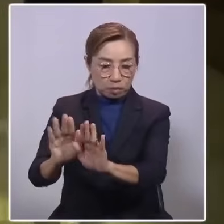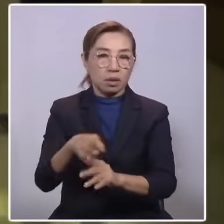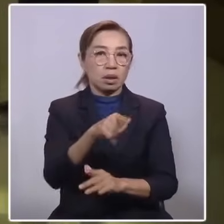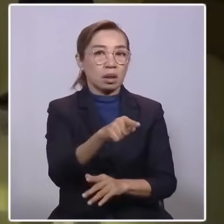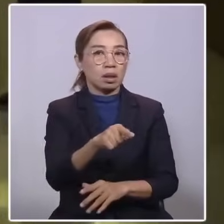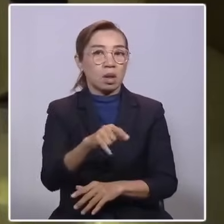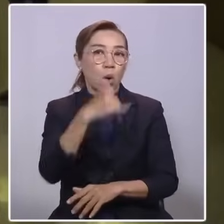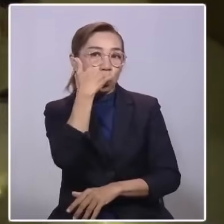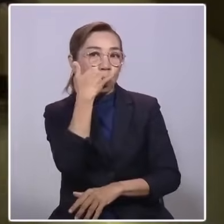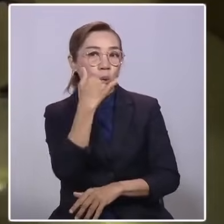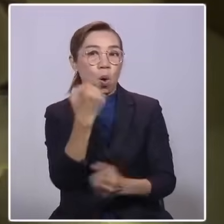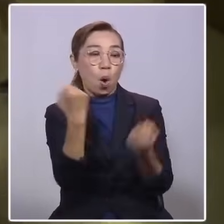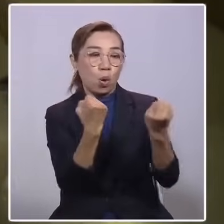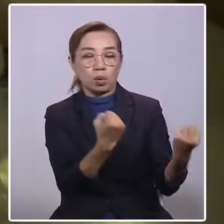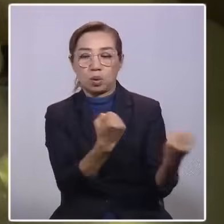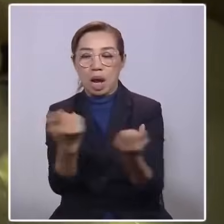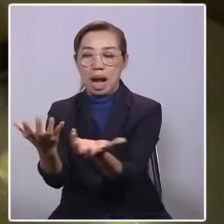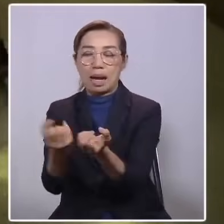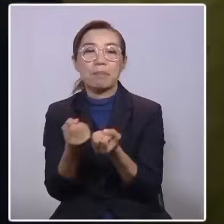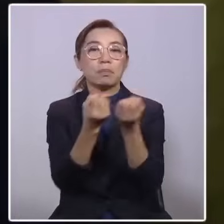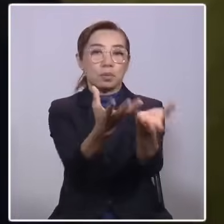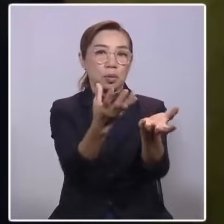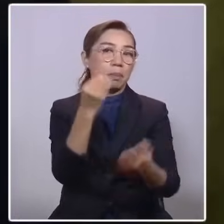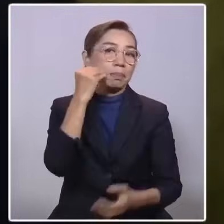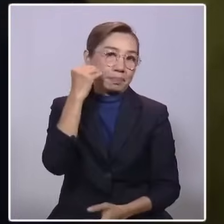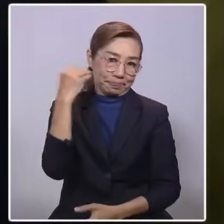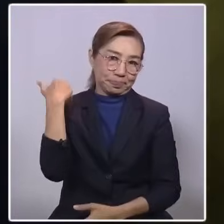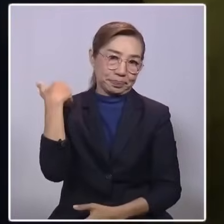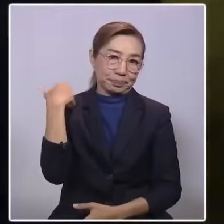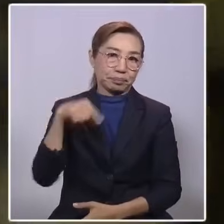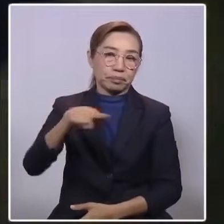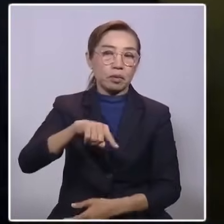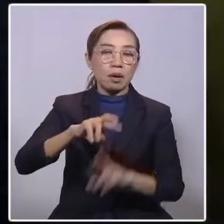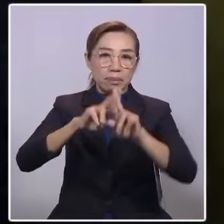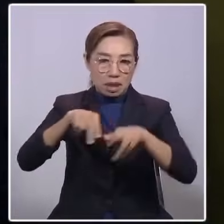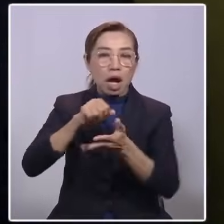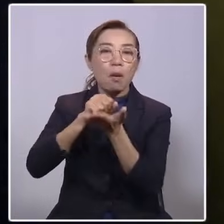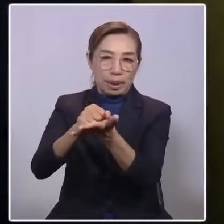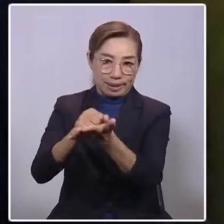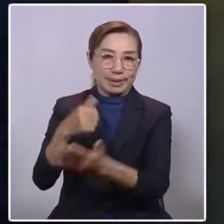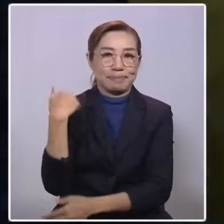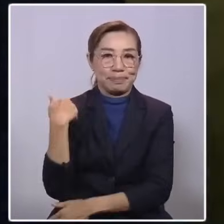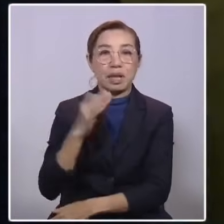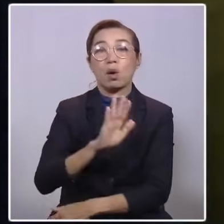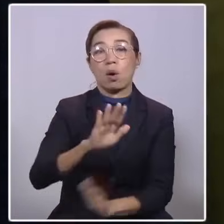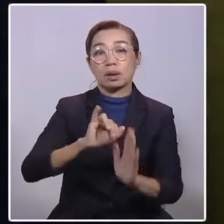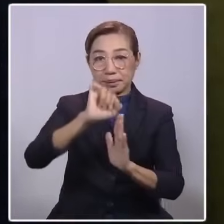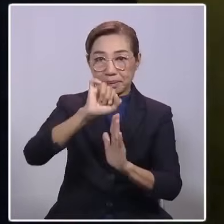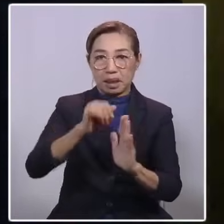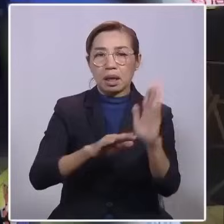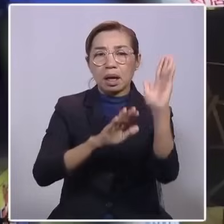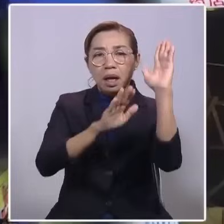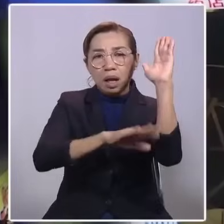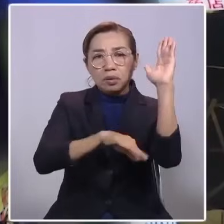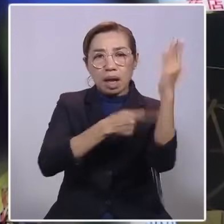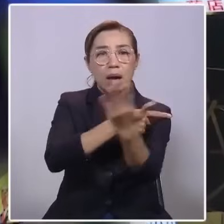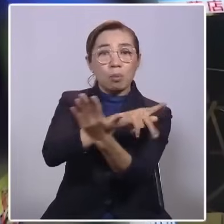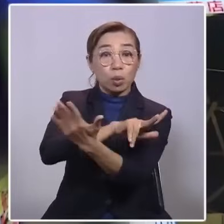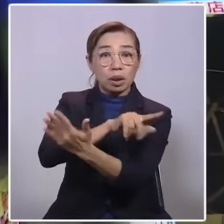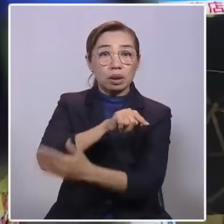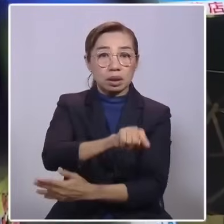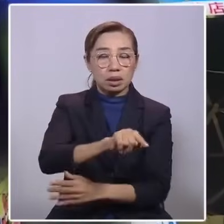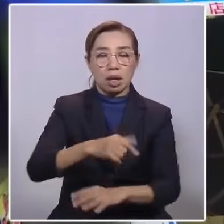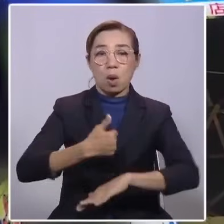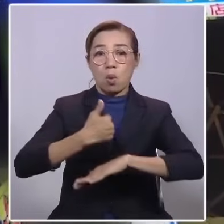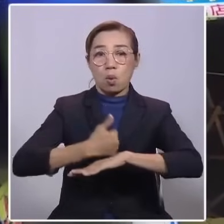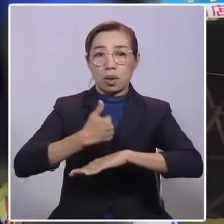สาธารณะเนี่ยมาให้ส่งถึงบ้านด้วยนะฮะโอให้บริการนะลงใต้กันหน่อยนะคะภูเก็ตกันบ้างค่ะผู้ว่าราชการจังหวัด